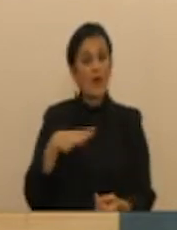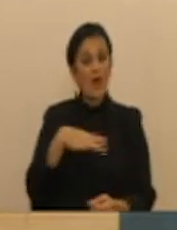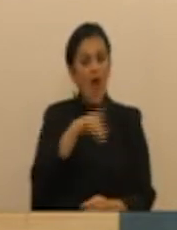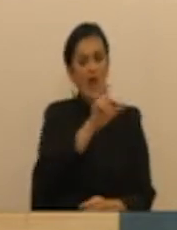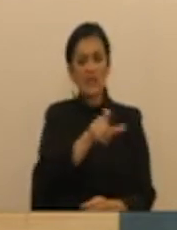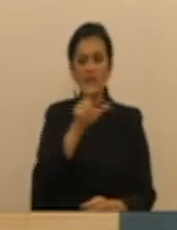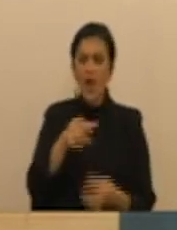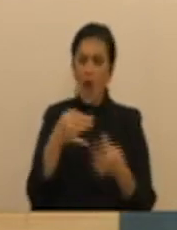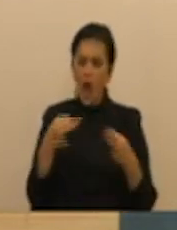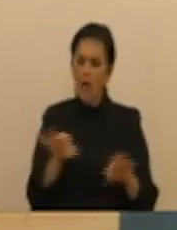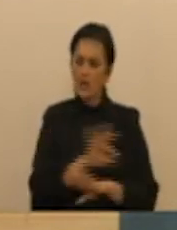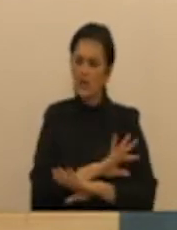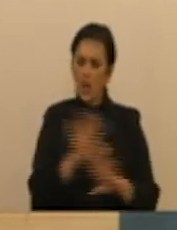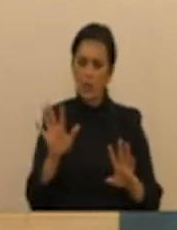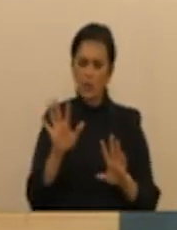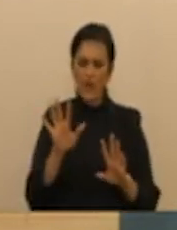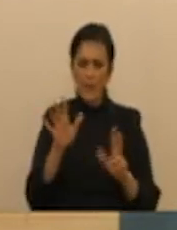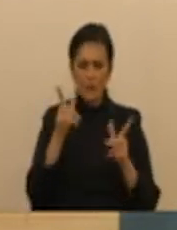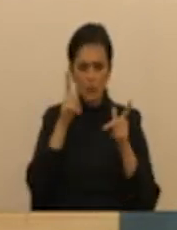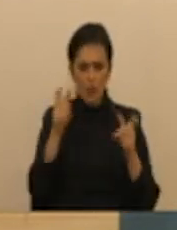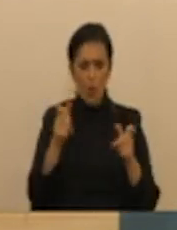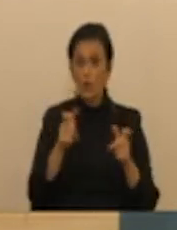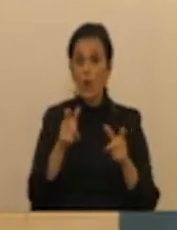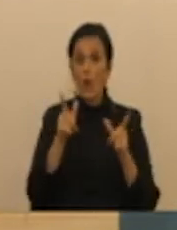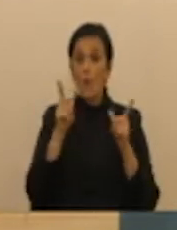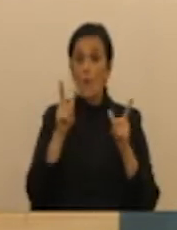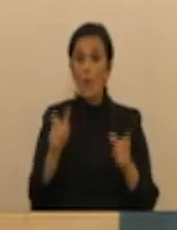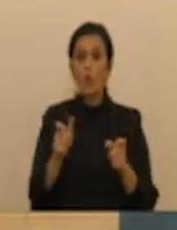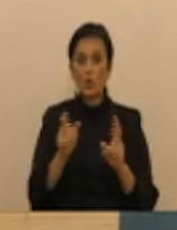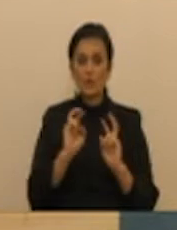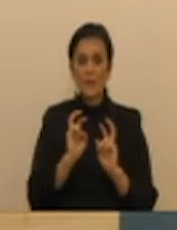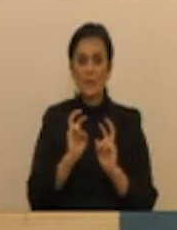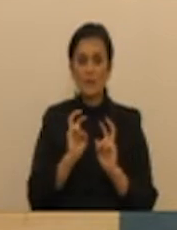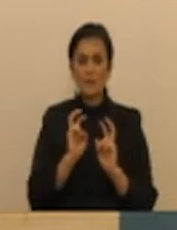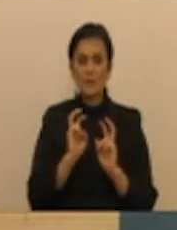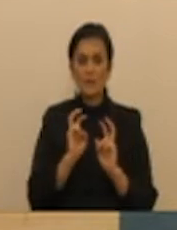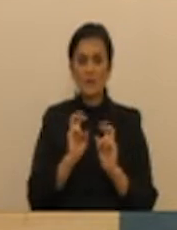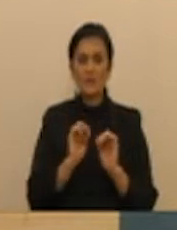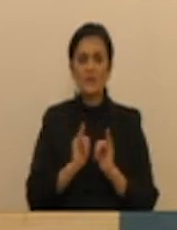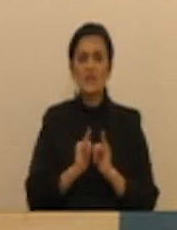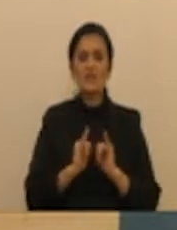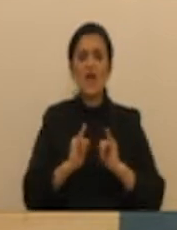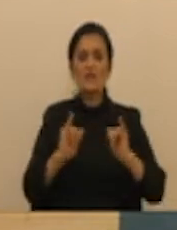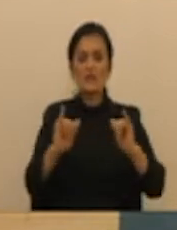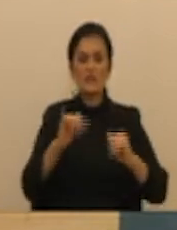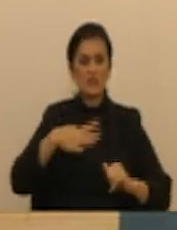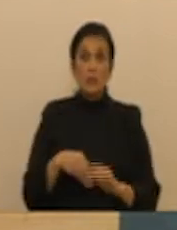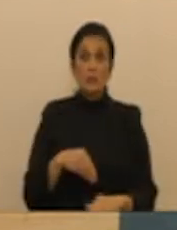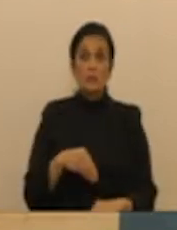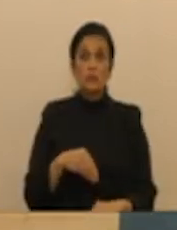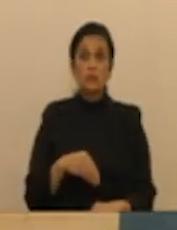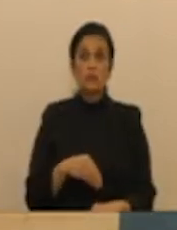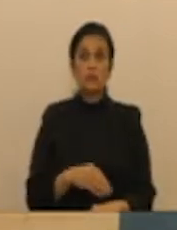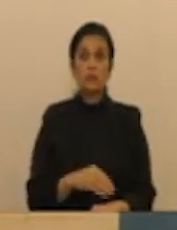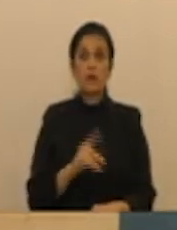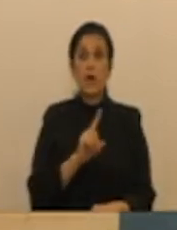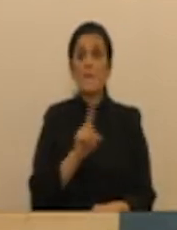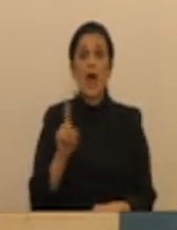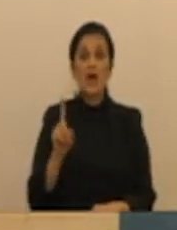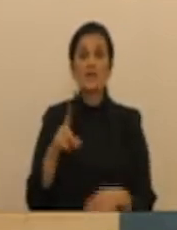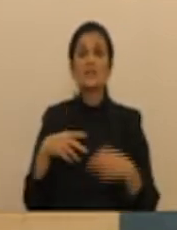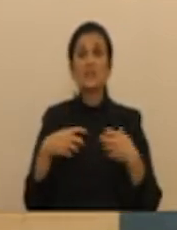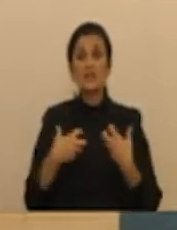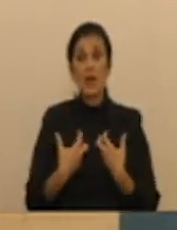არ დაუშვებს ბოროტებას, ბოროტების გავრცელებას საქართველოში. მაგრამ